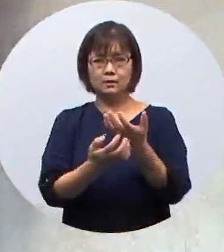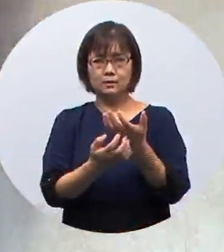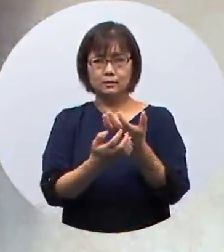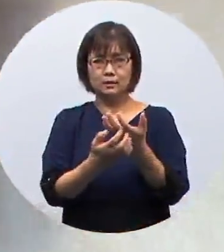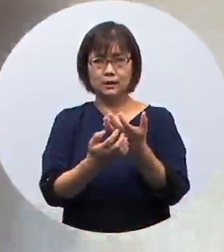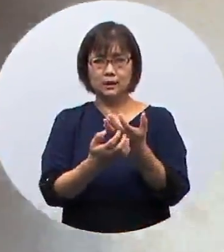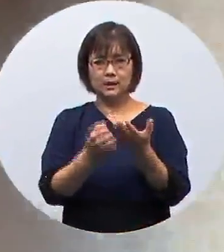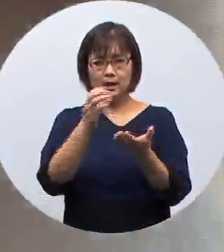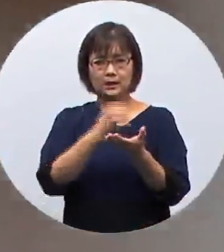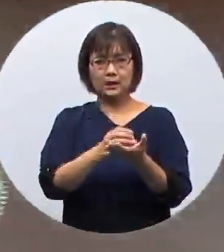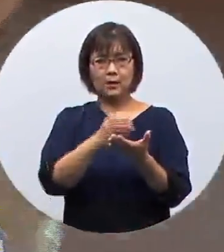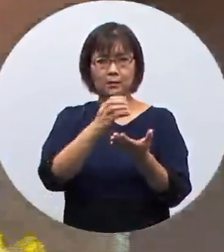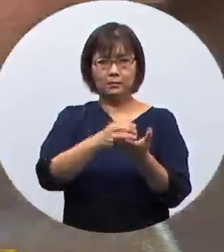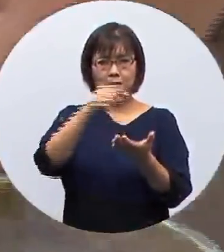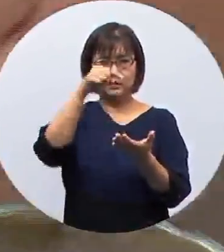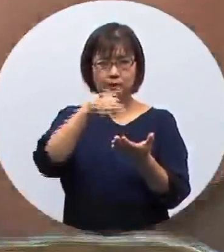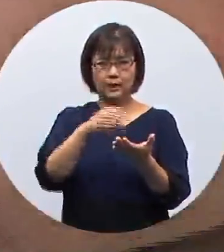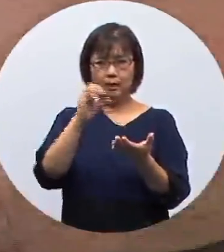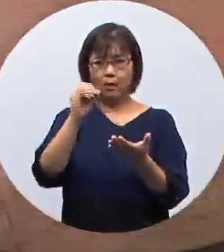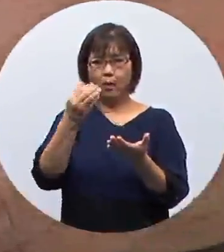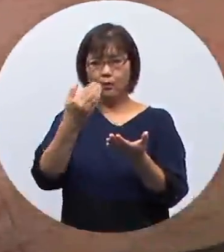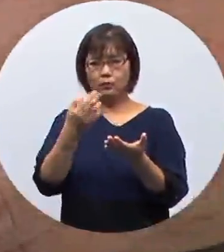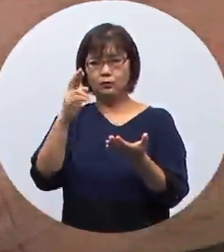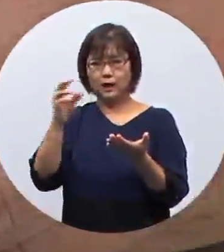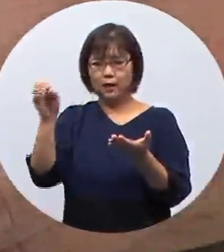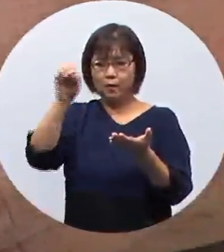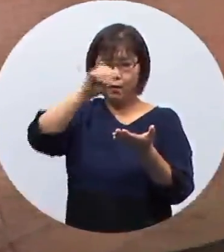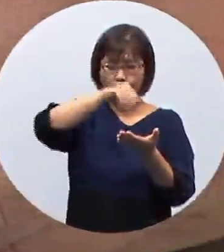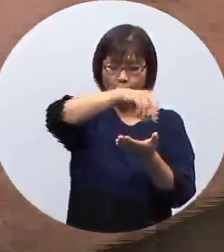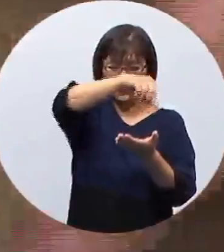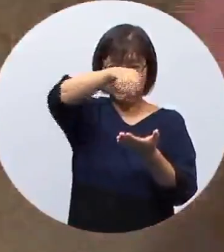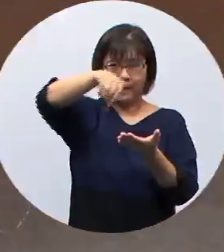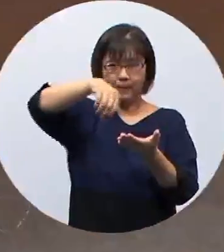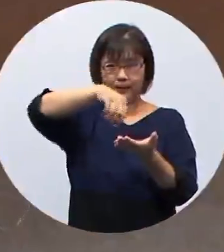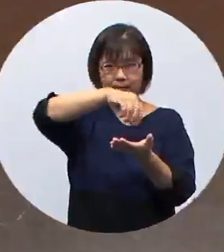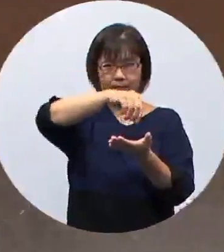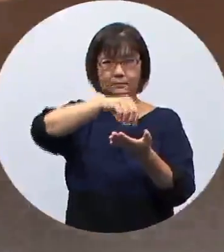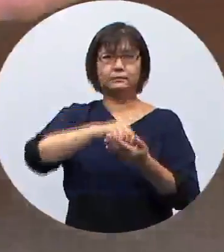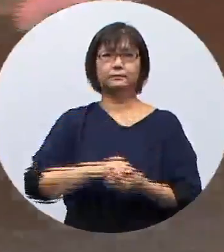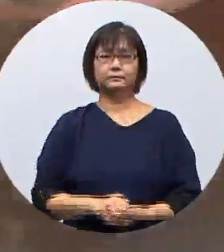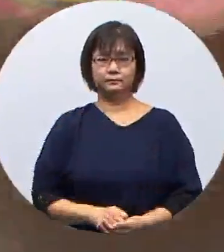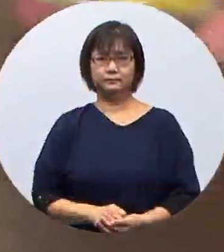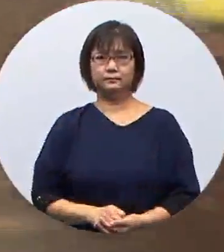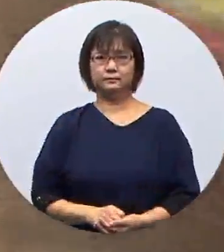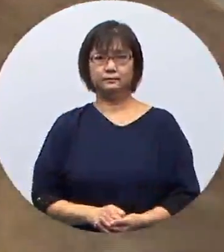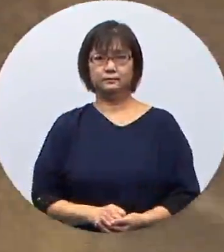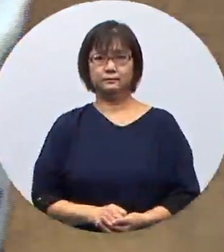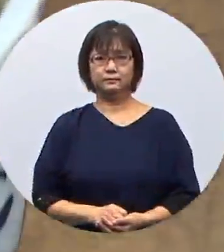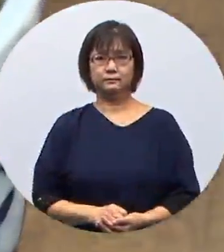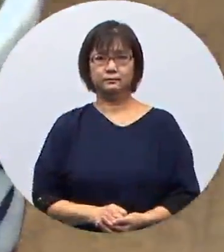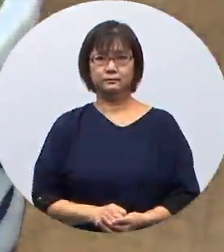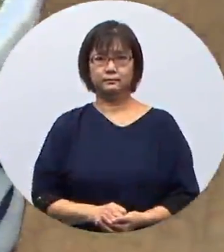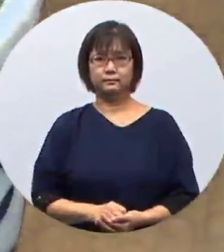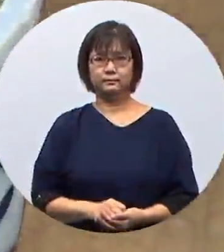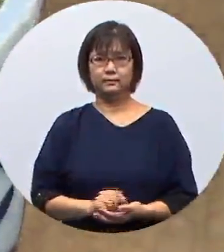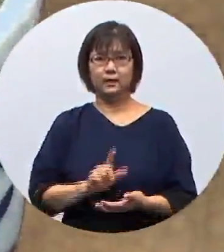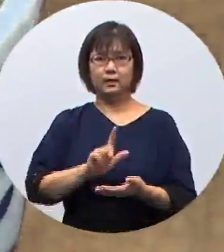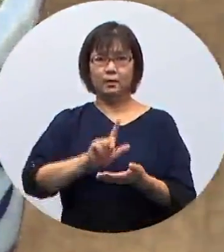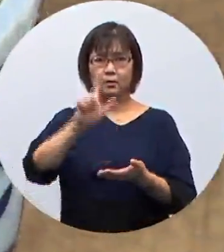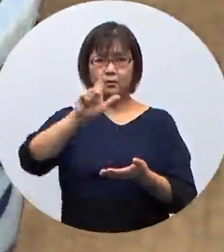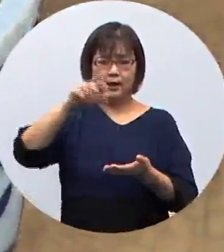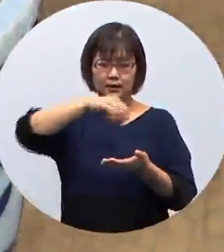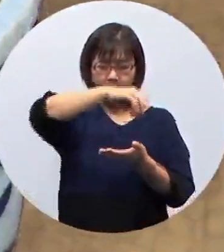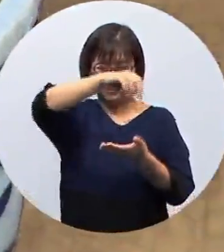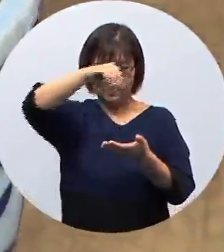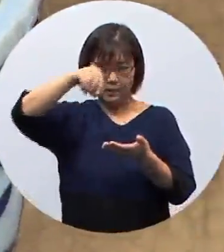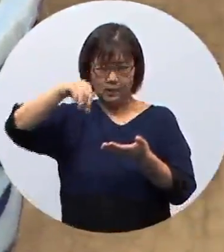きます。 はい、今回の茶碗蒸しは中に具材を入れ込むというより上にトッピングするような